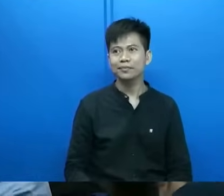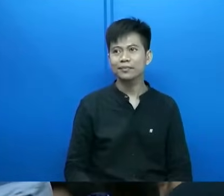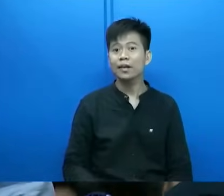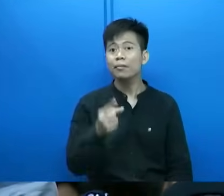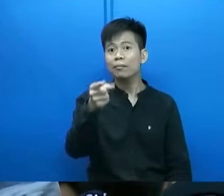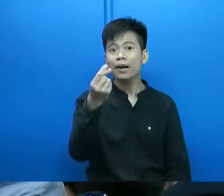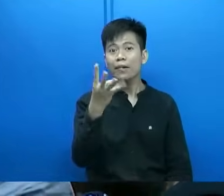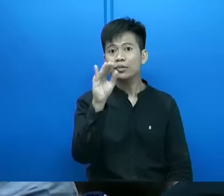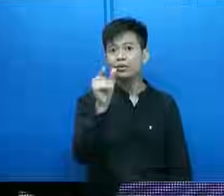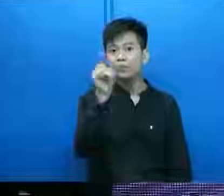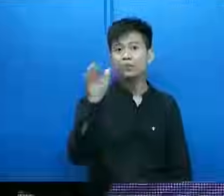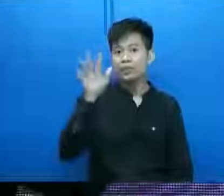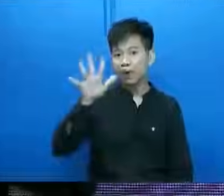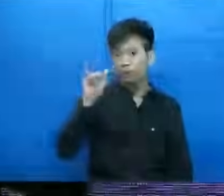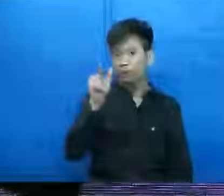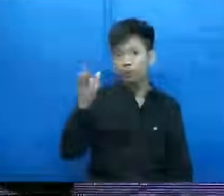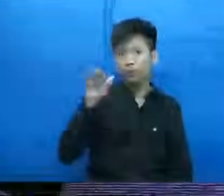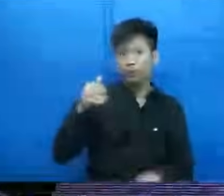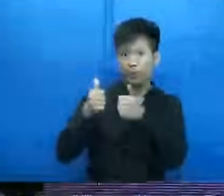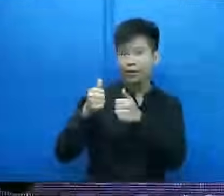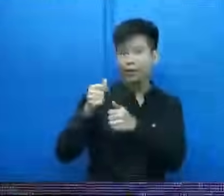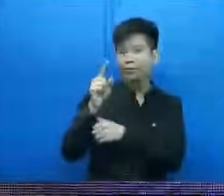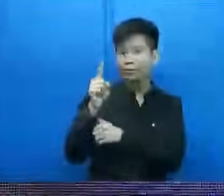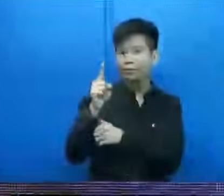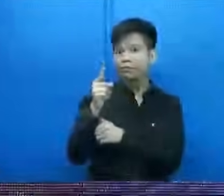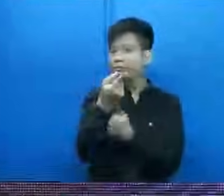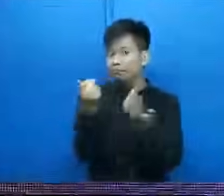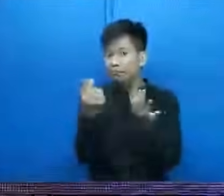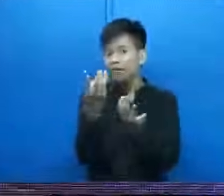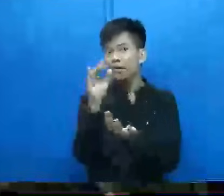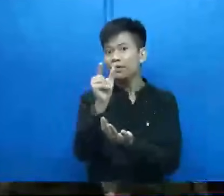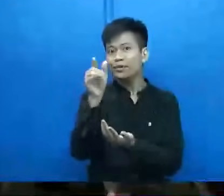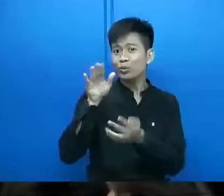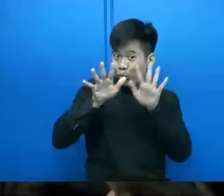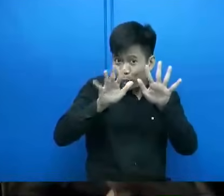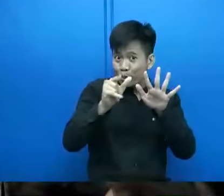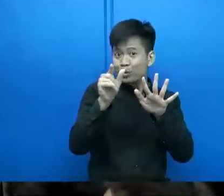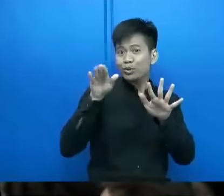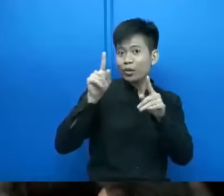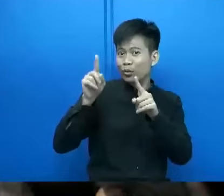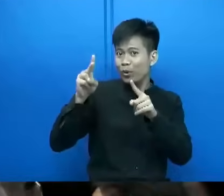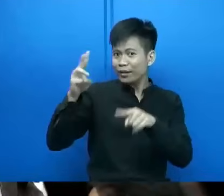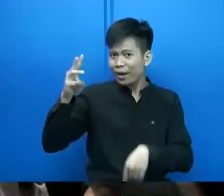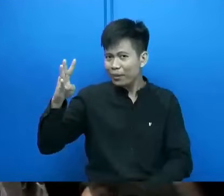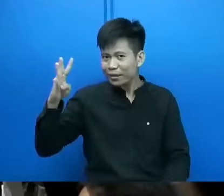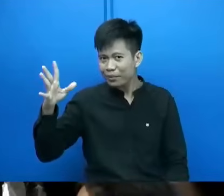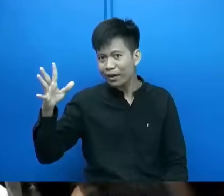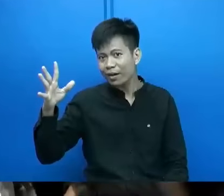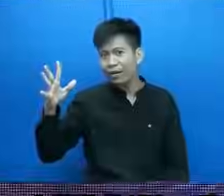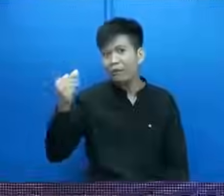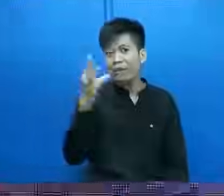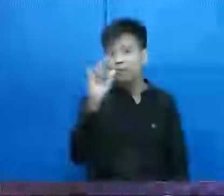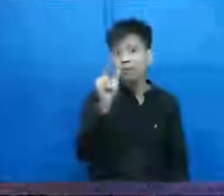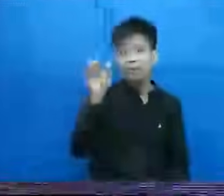juz? 5 juz. Baik. 1. Antum berapa juz? 10 juz. 1, 2, 3, 4, 5. Antum berapa